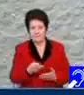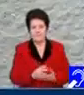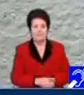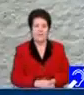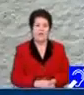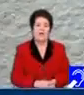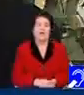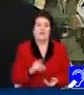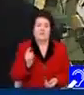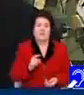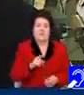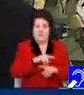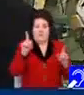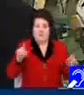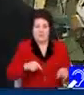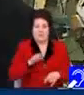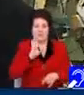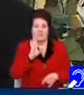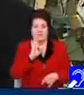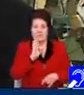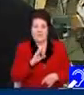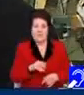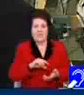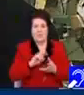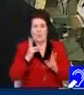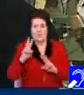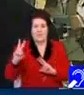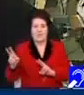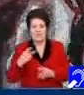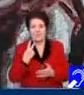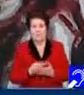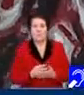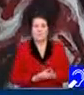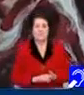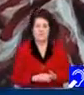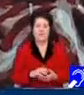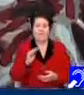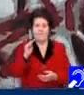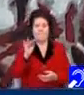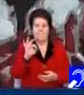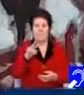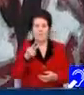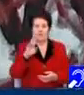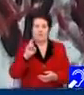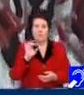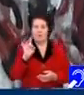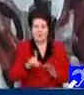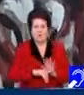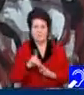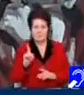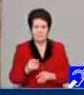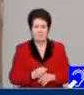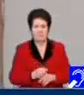Rouge. Vedeți, sunt în imagine o serie de femei, reprezintă un dans, am pornit de la folclor și am ajuns tocmai la, se